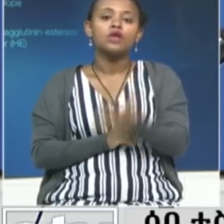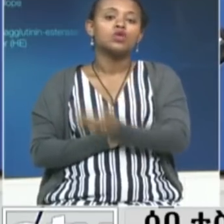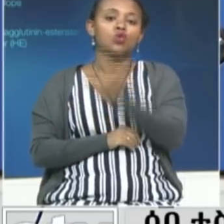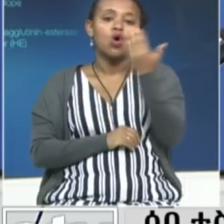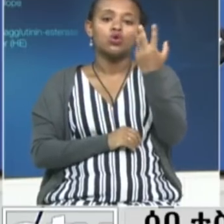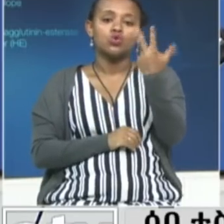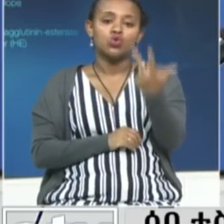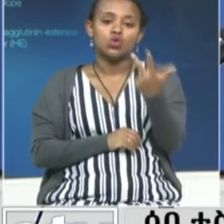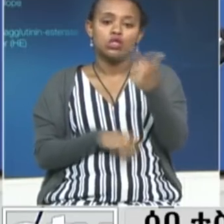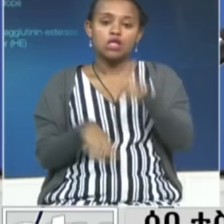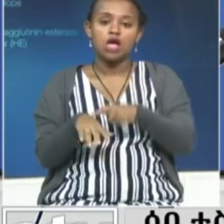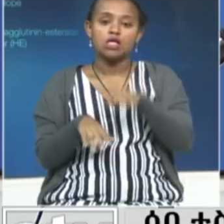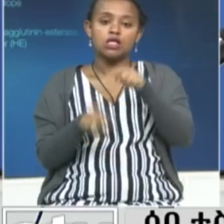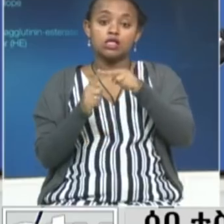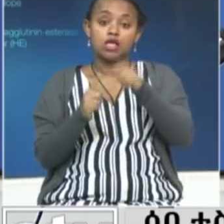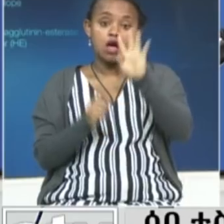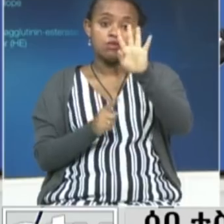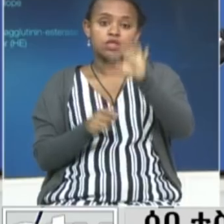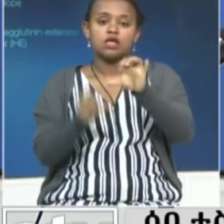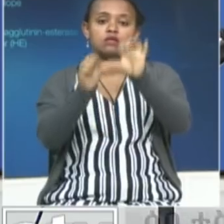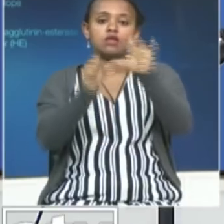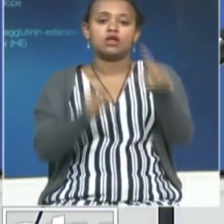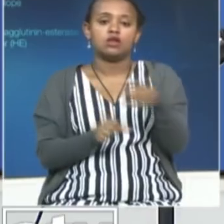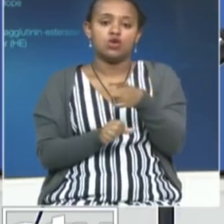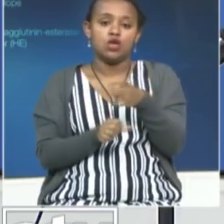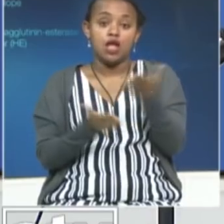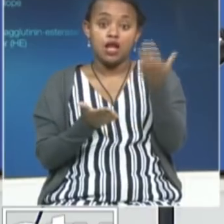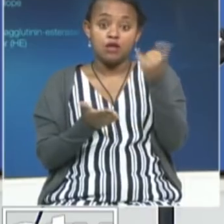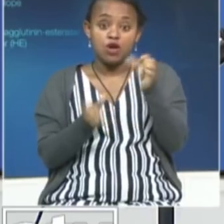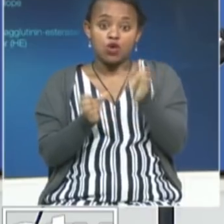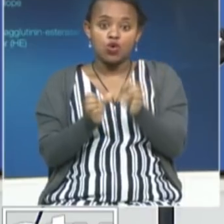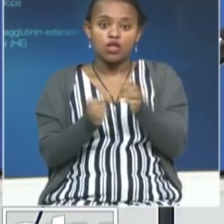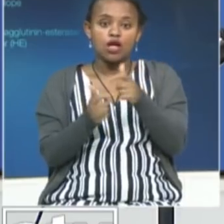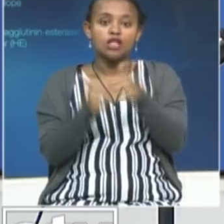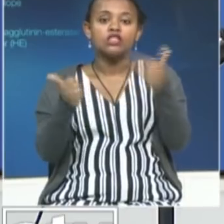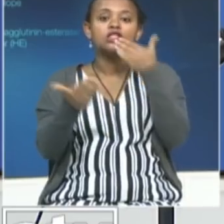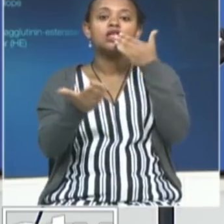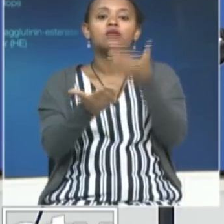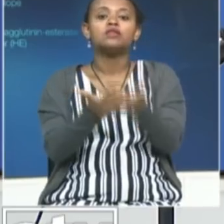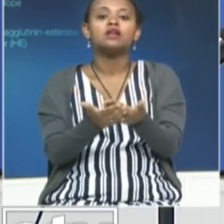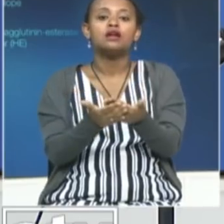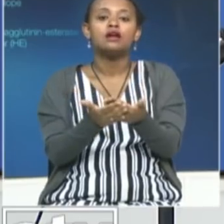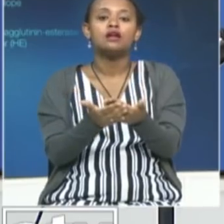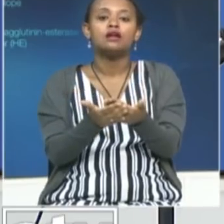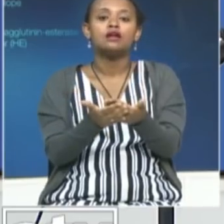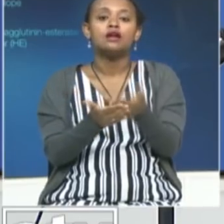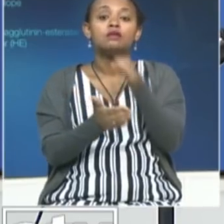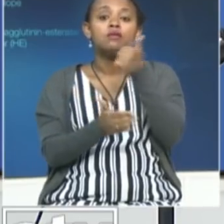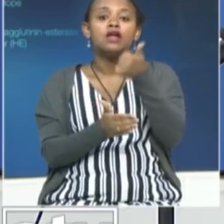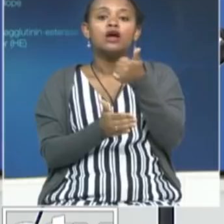ከጠዋቱ 3 ሰዓት እስከ 5 ሰዓት የሚቀጥል ይሆናል። ለነበረን ቆይታ እጅግ እናመሰግናለን።